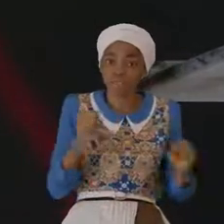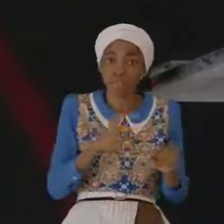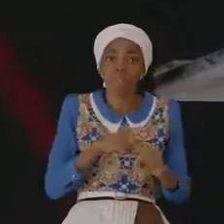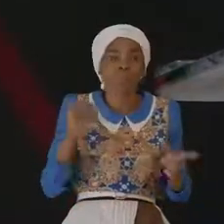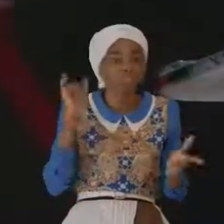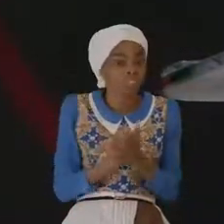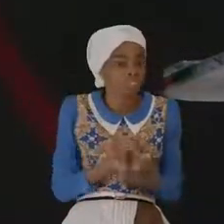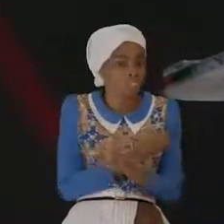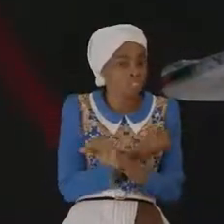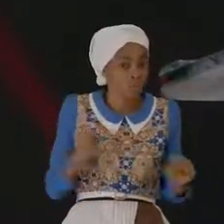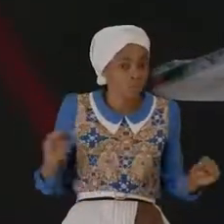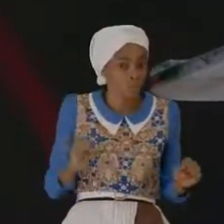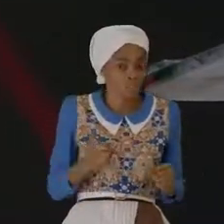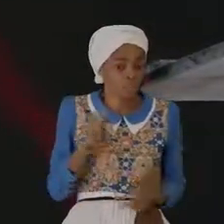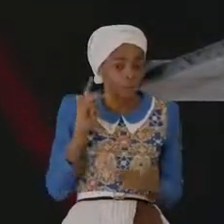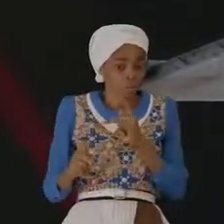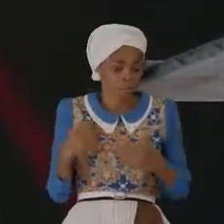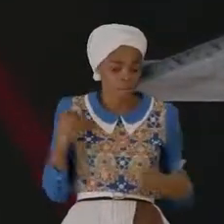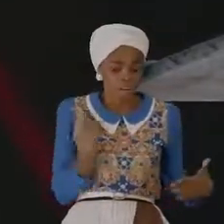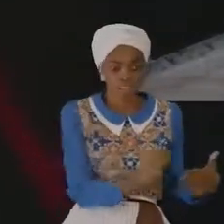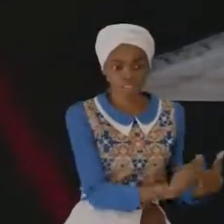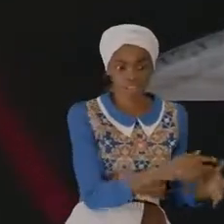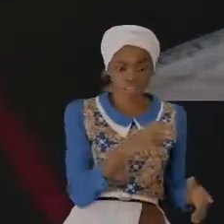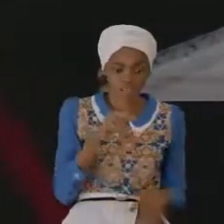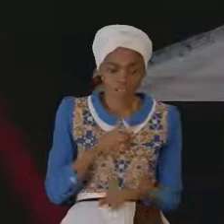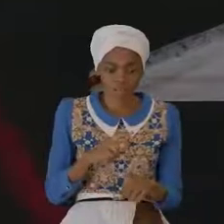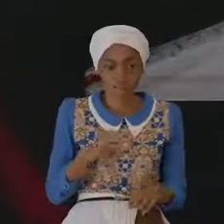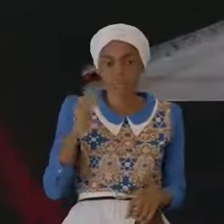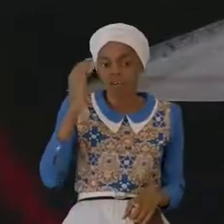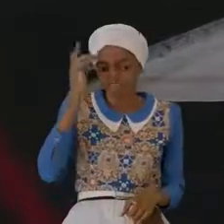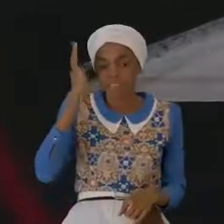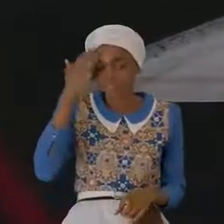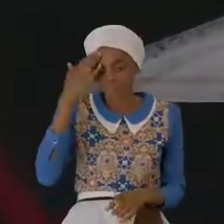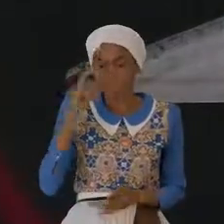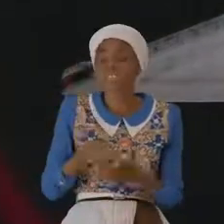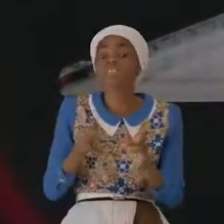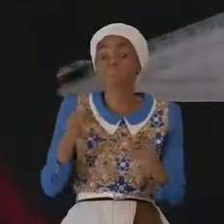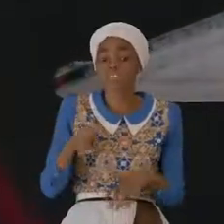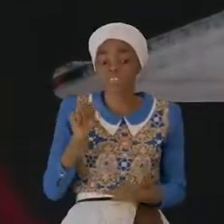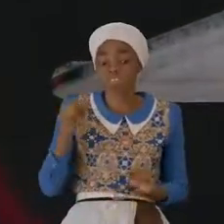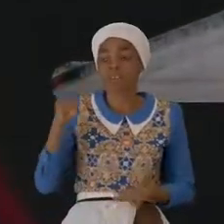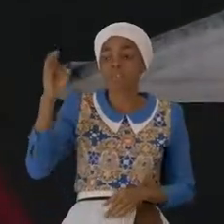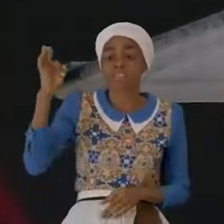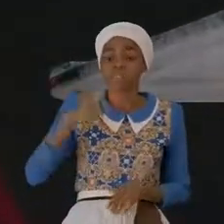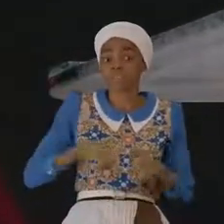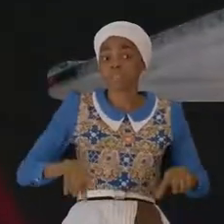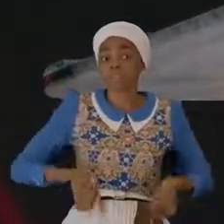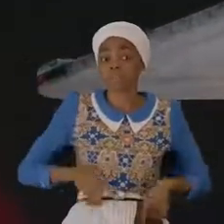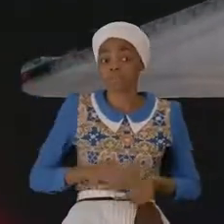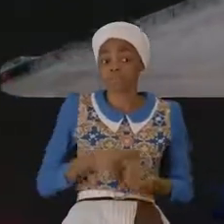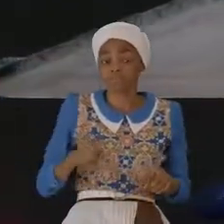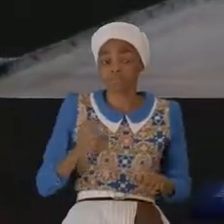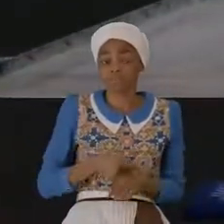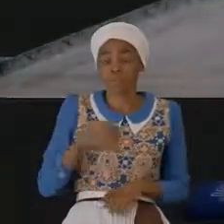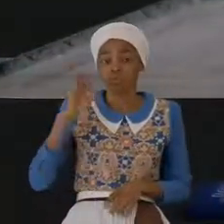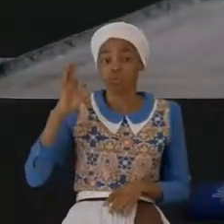salut-là, les gens qui s'approchent, qui sont proches de lui, savent que celui-ci sait parler. Mais sa